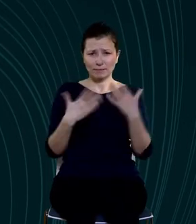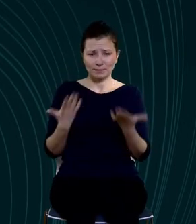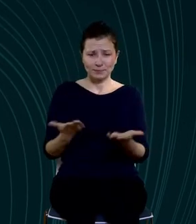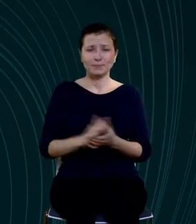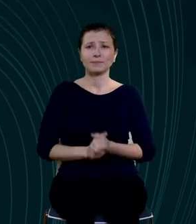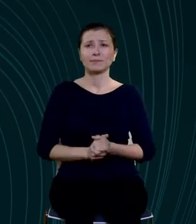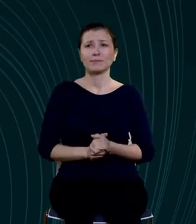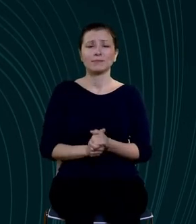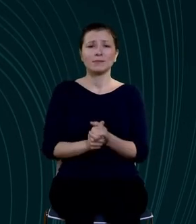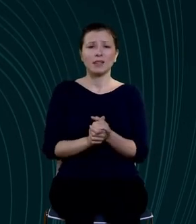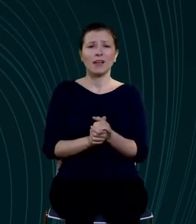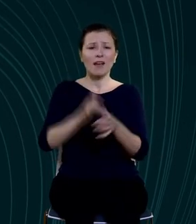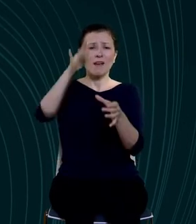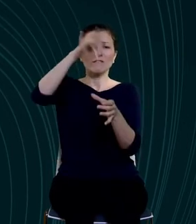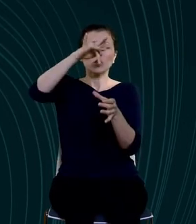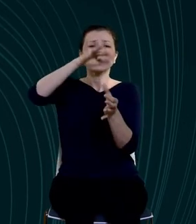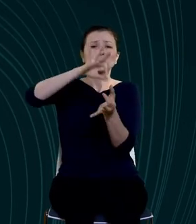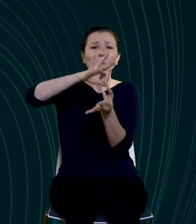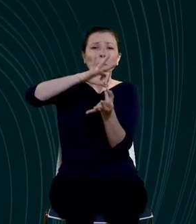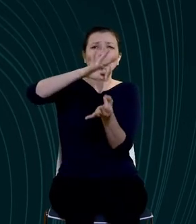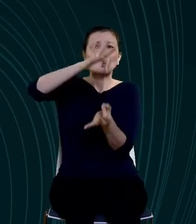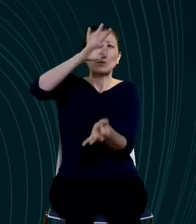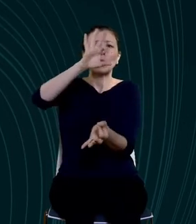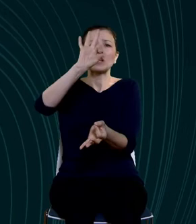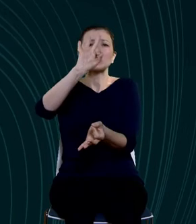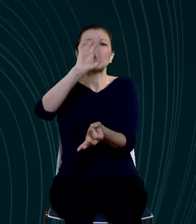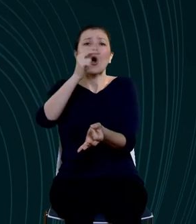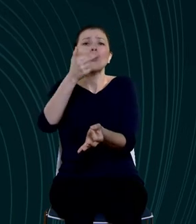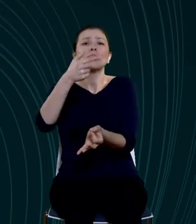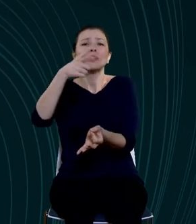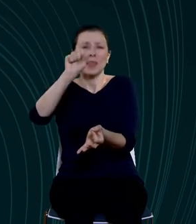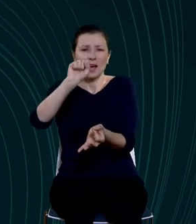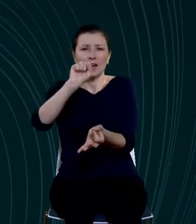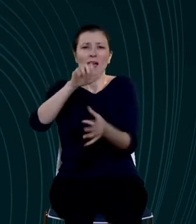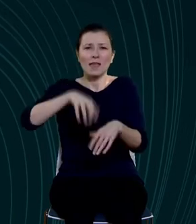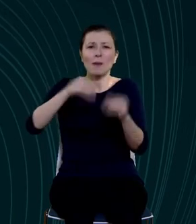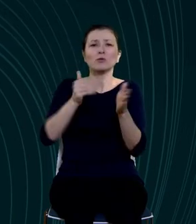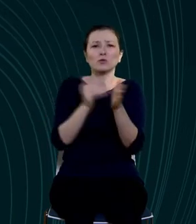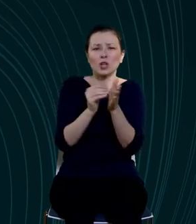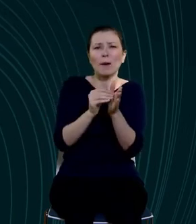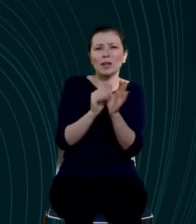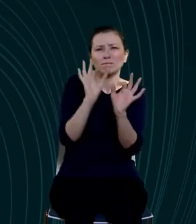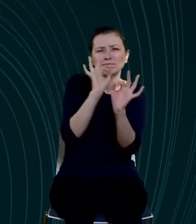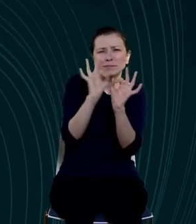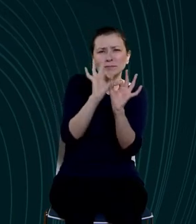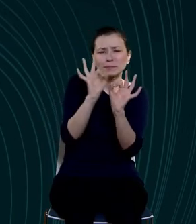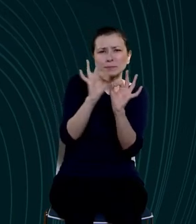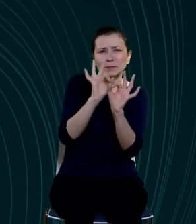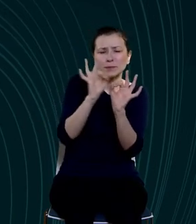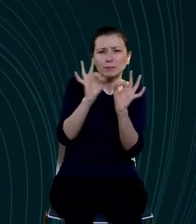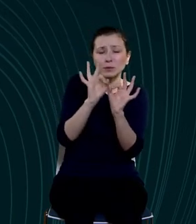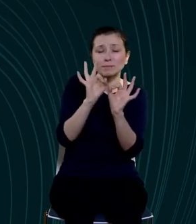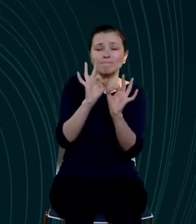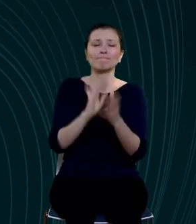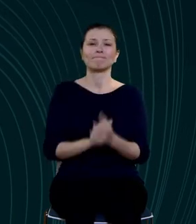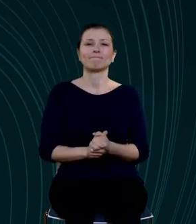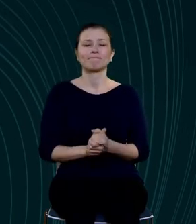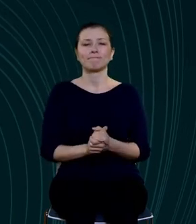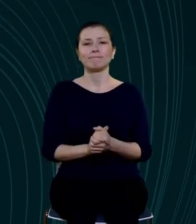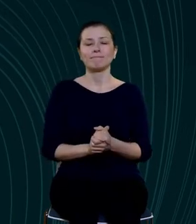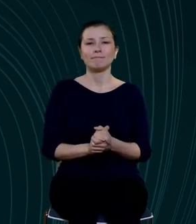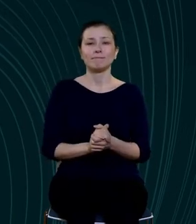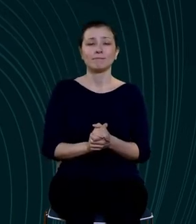z sondą pomiarową, która wymaga wstępnej konfiguracji. Ta konfiguracja możliwa jest również